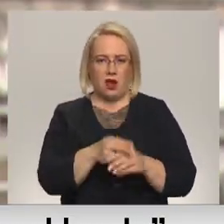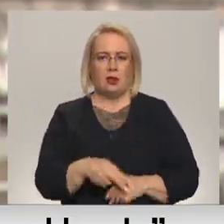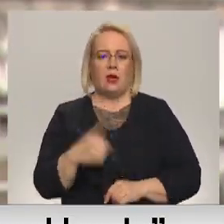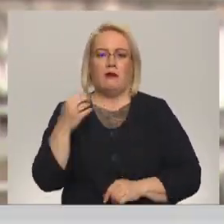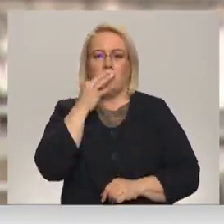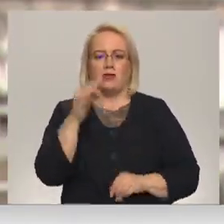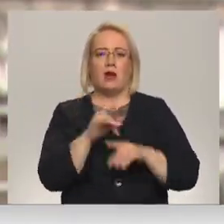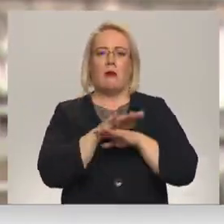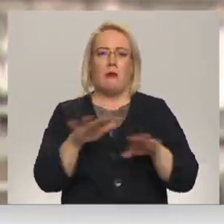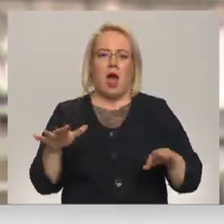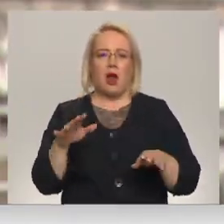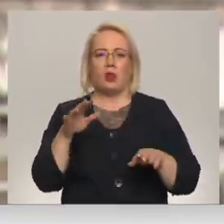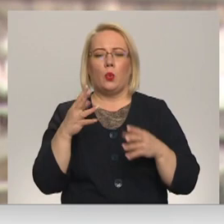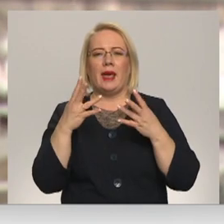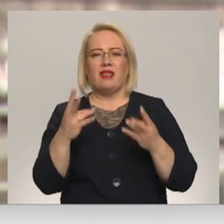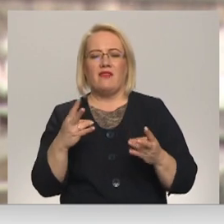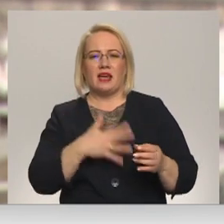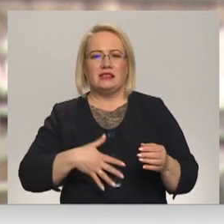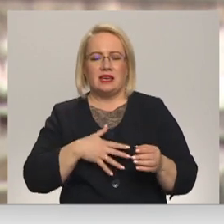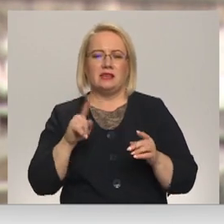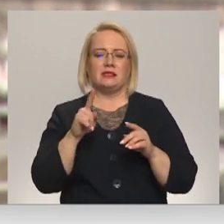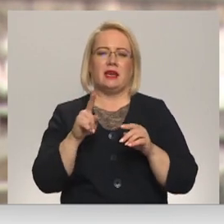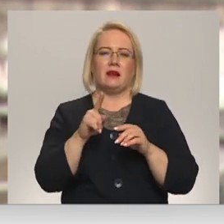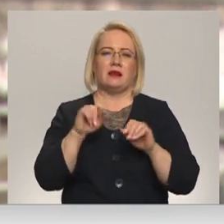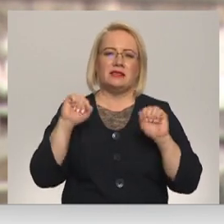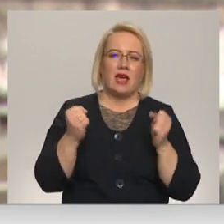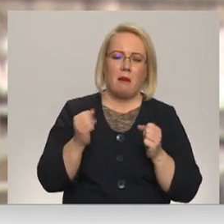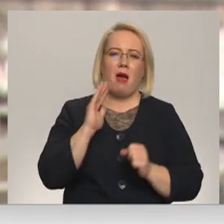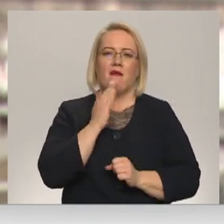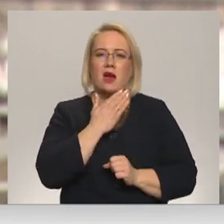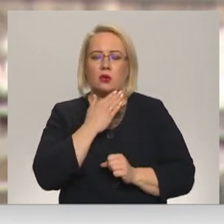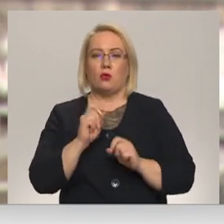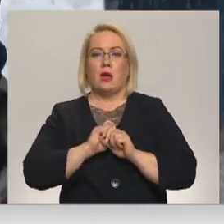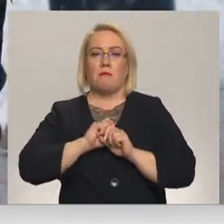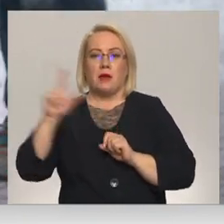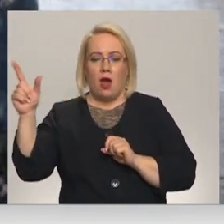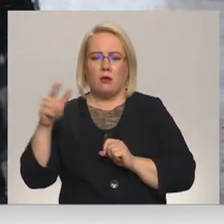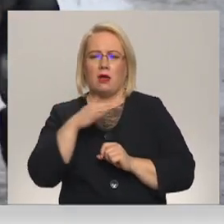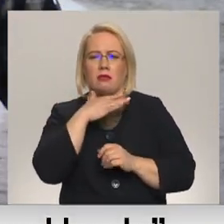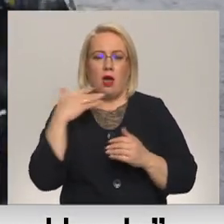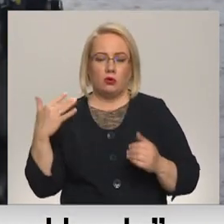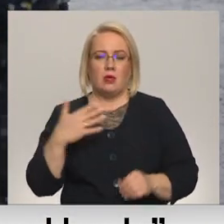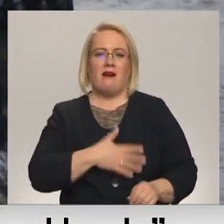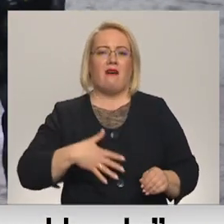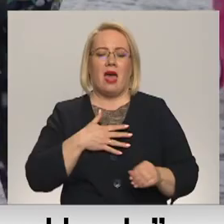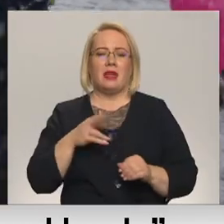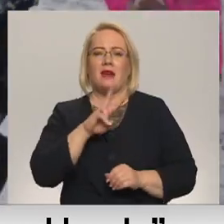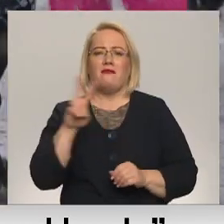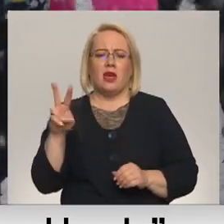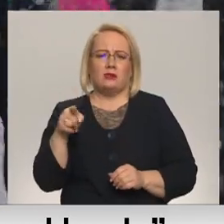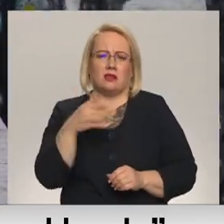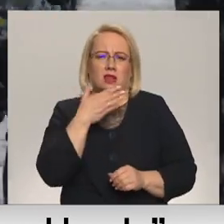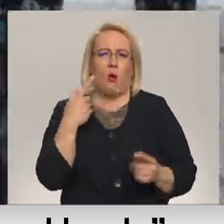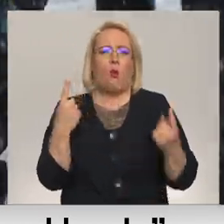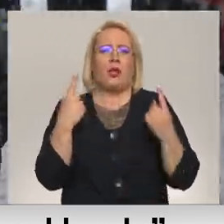infekcijas mēdz būt gan ziemā, gan vasarā, un ja ir uzliesmojums, nu, tad tas ir tipiski, viņš ir daudz kur. Vēdera vīrus ziemā nav nekas